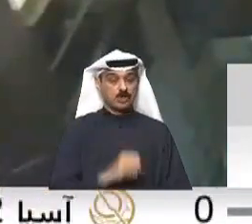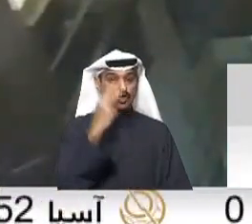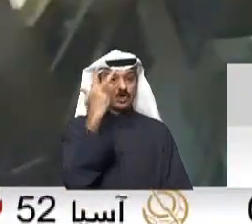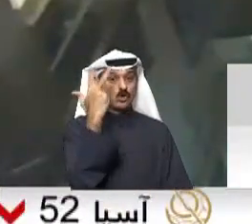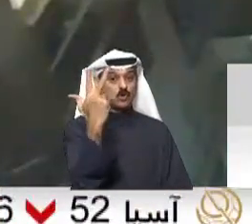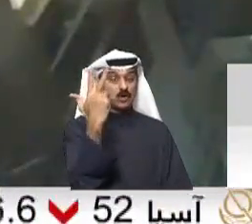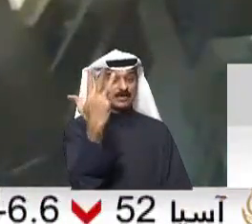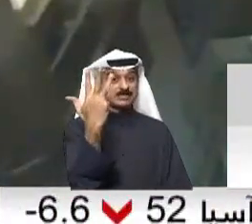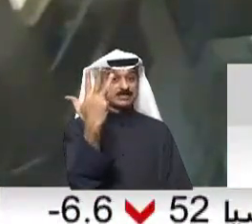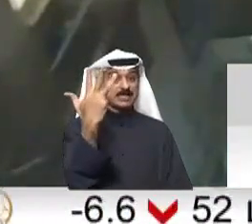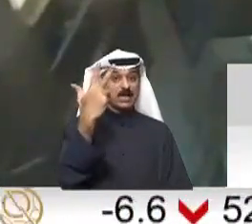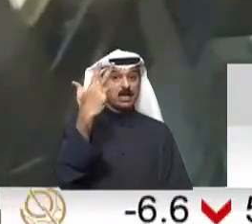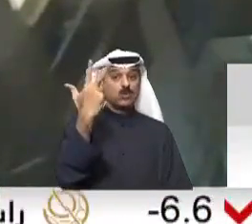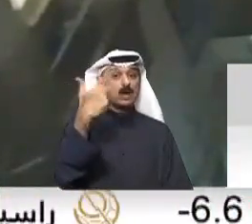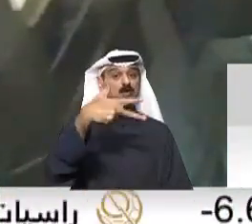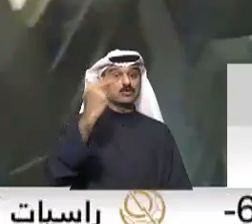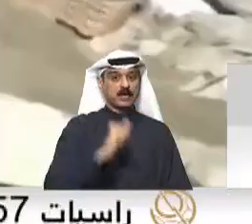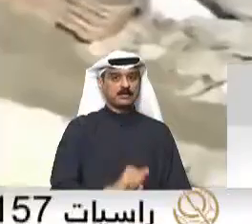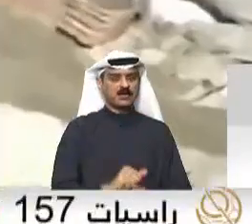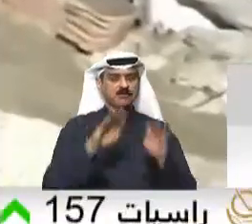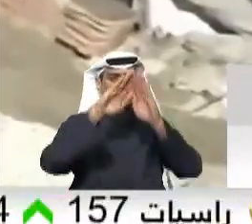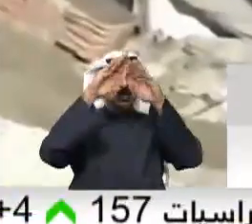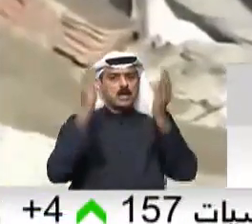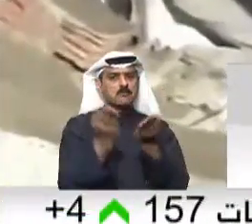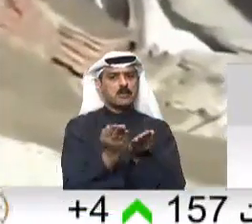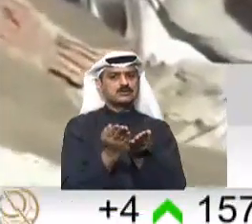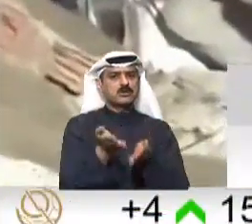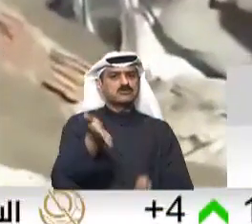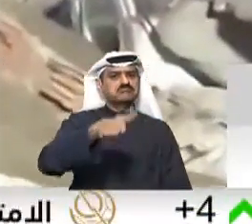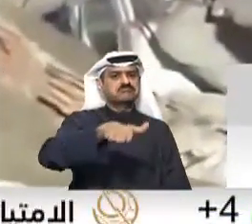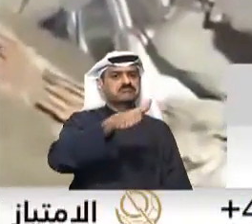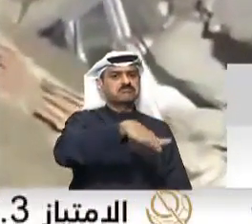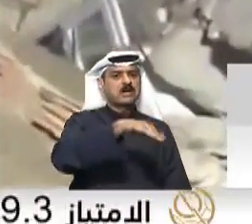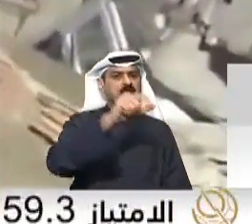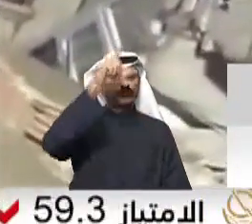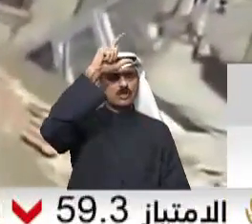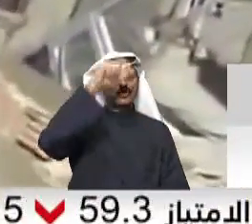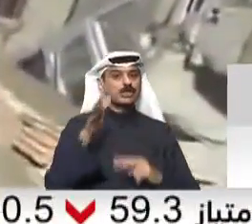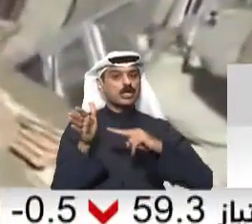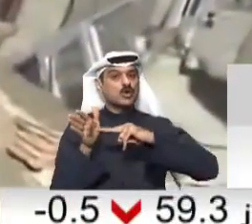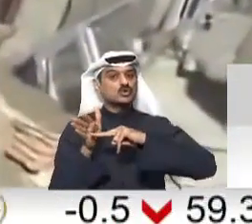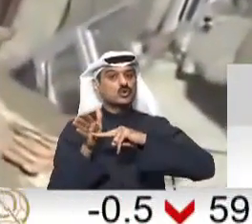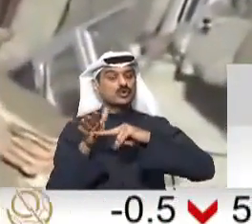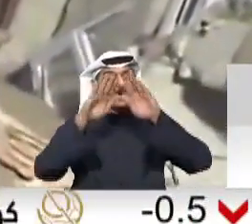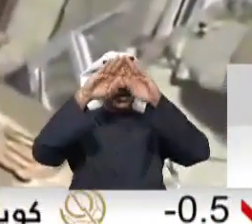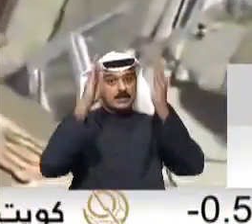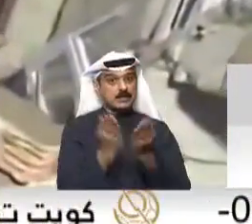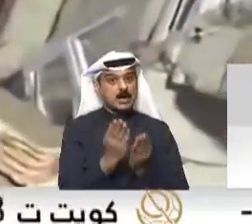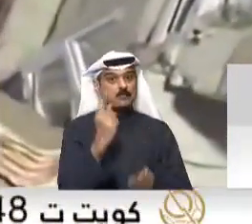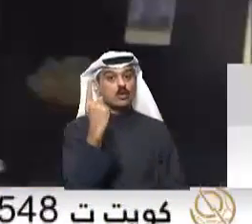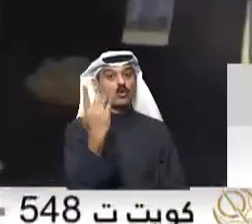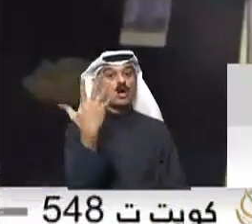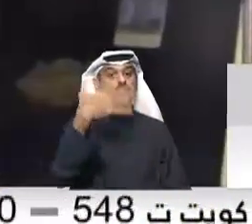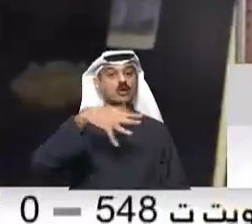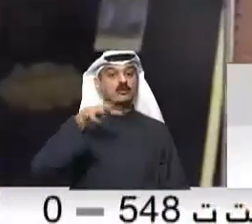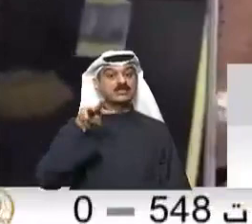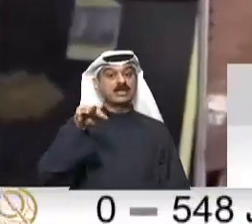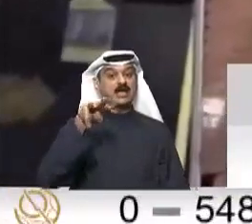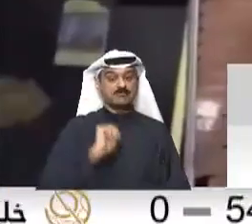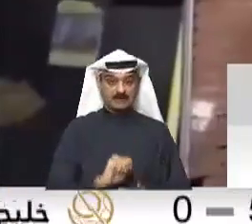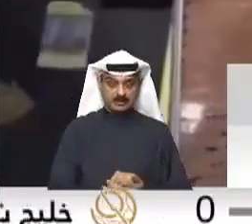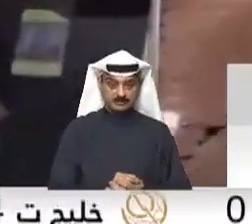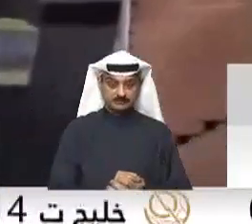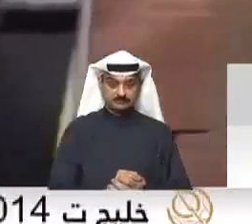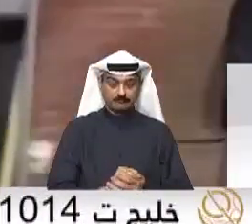45,089 شخصا، ليرتفع العدد الإجمالي لقتلى الزلزال في تركيا وسوريا إلى حوالي 51,000. كما